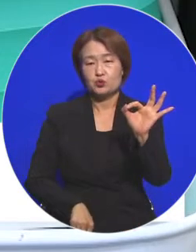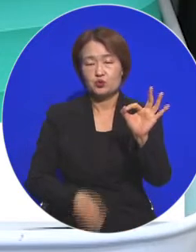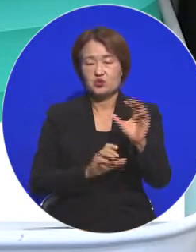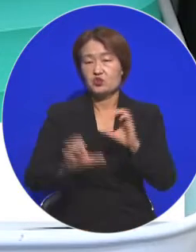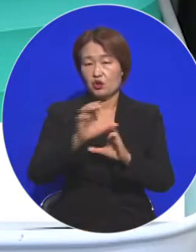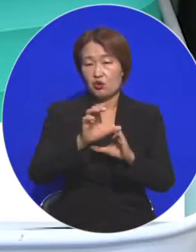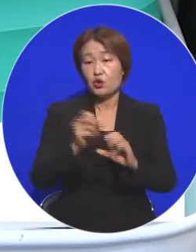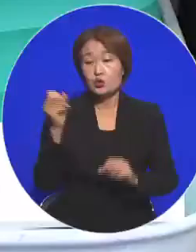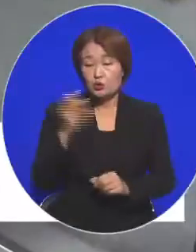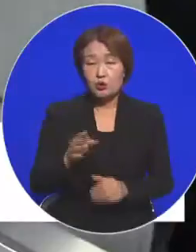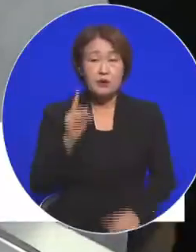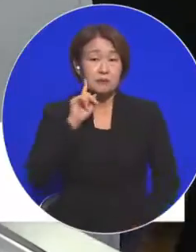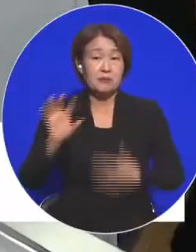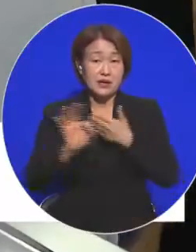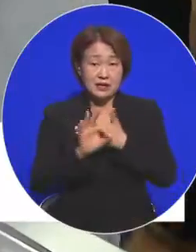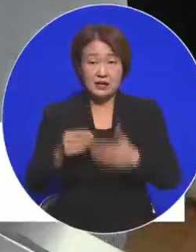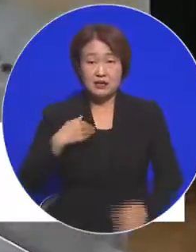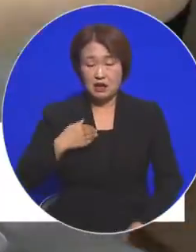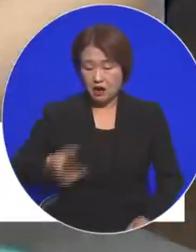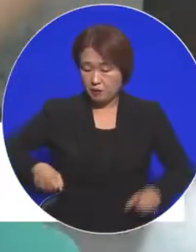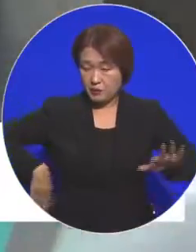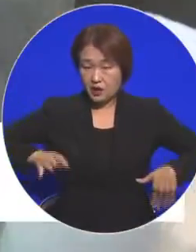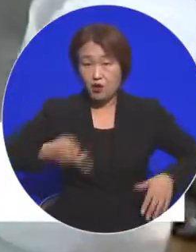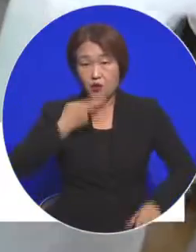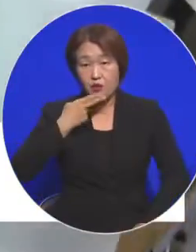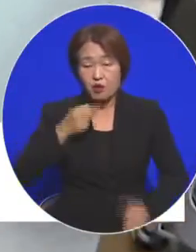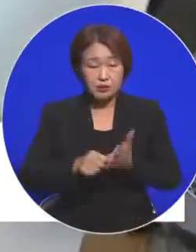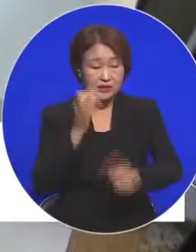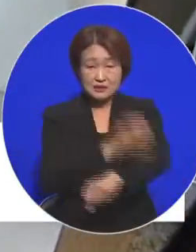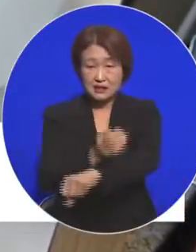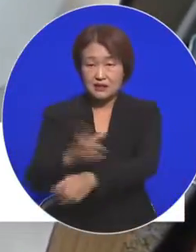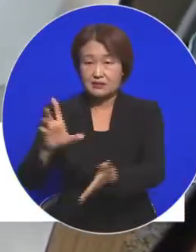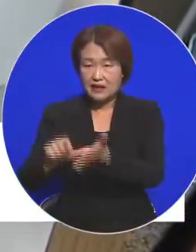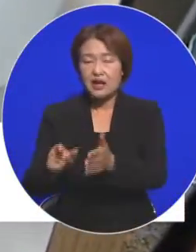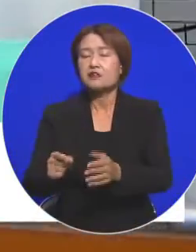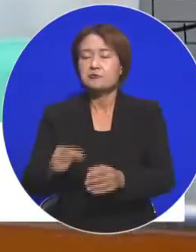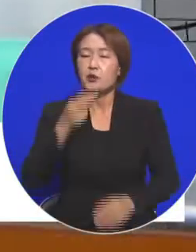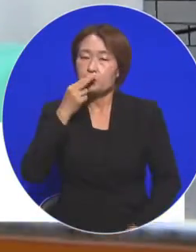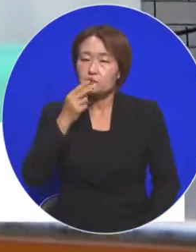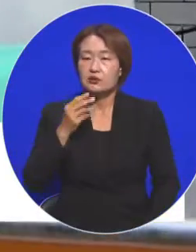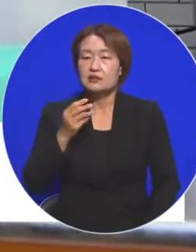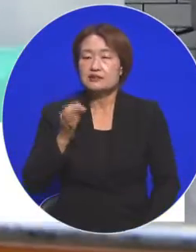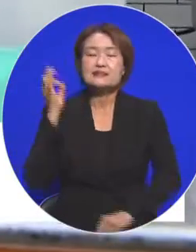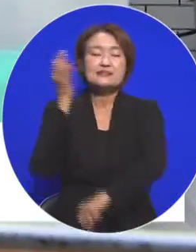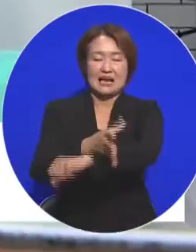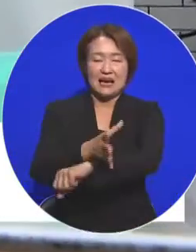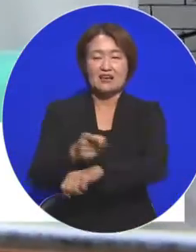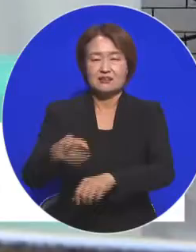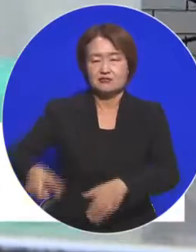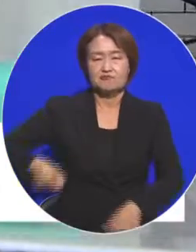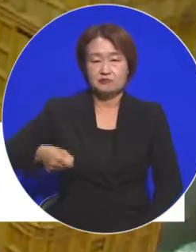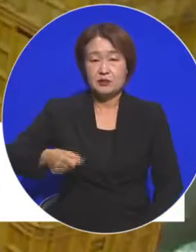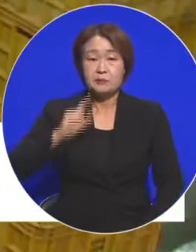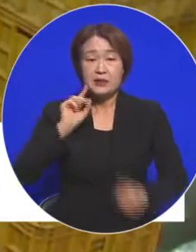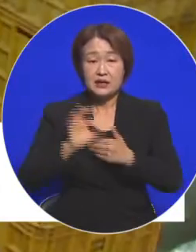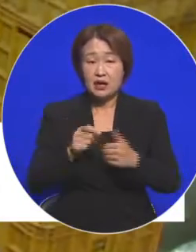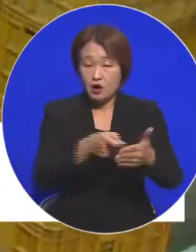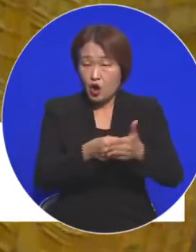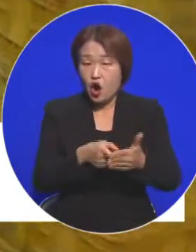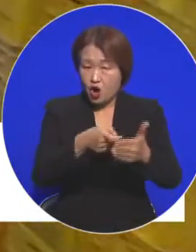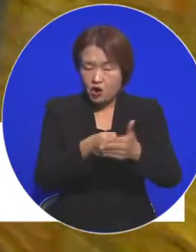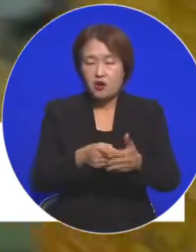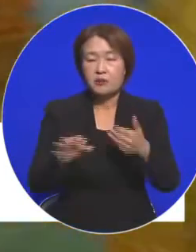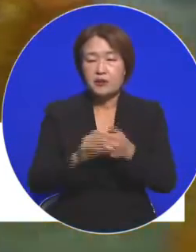제공하는 넛지형 감량 캠페인을 추진합니다. 다회용기를 사용하는 소비자에게는 경제적 인센티브를 제공하고 과일